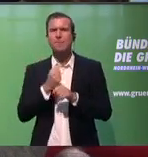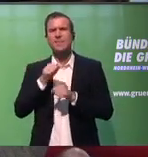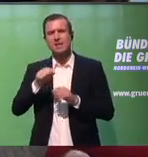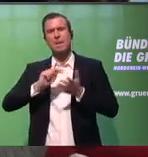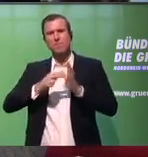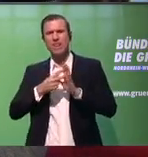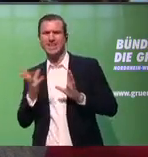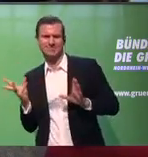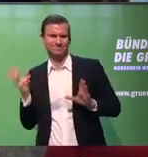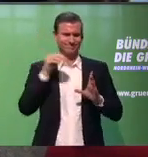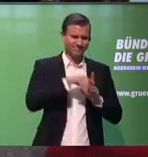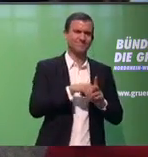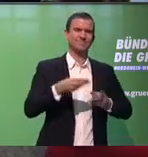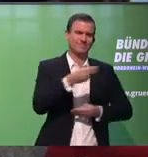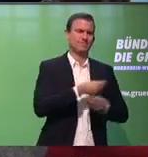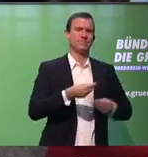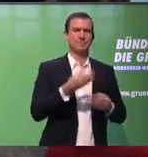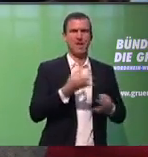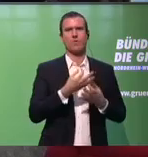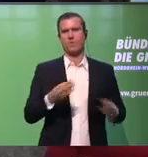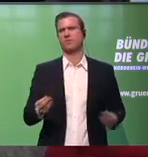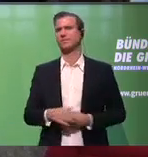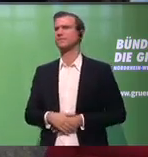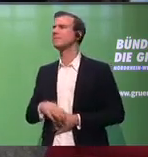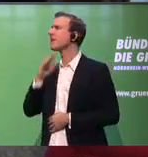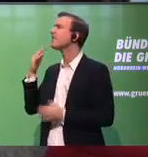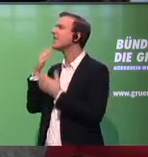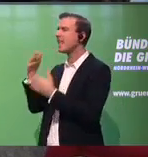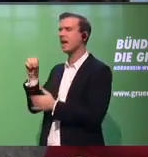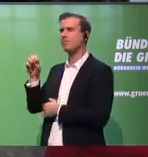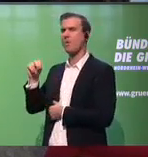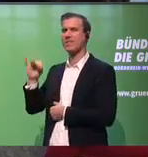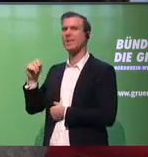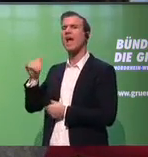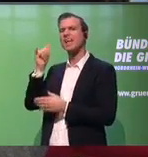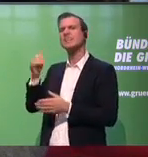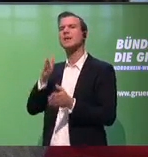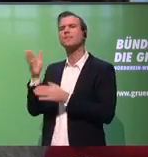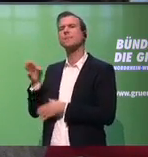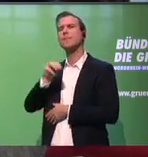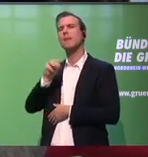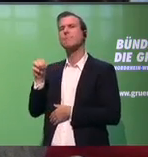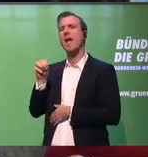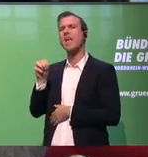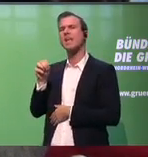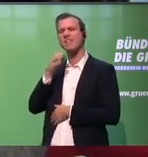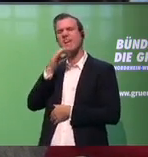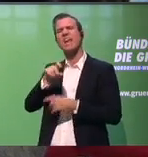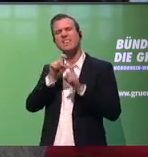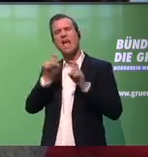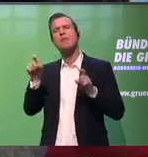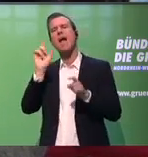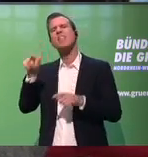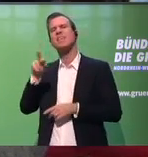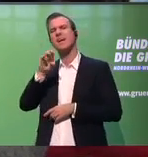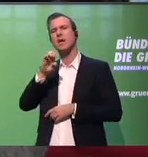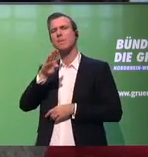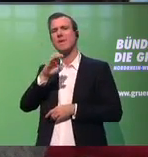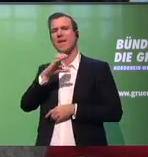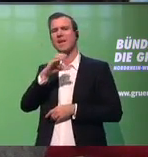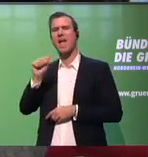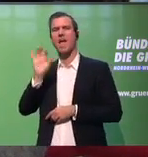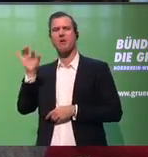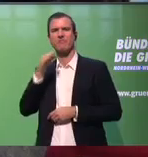Politik einzubinden. Jetzt auch der Schwenk zu Mareike. Welche Fragen gingen zu dem Komplex an Rebecca?